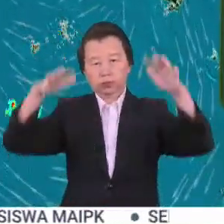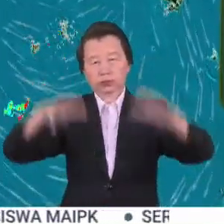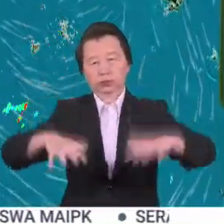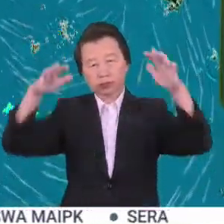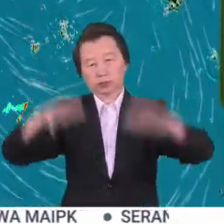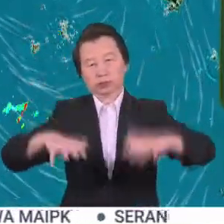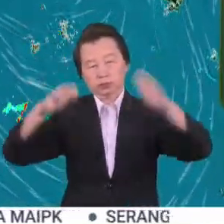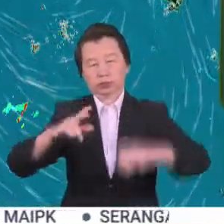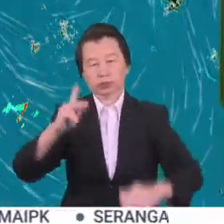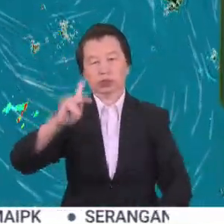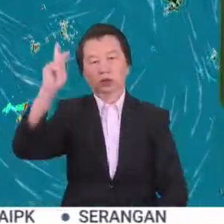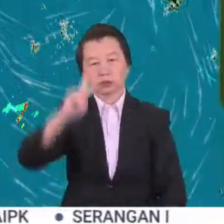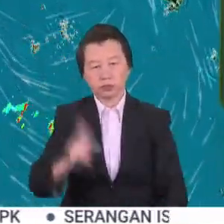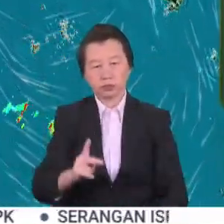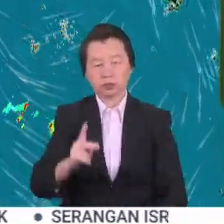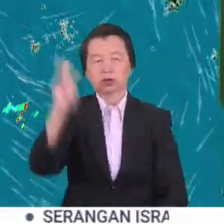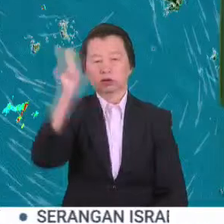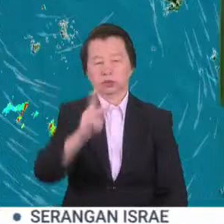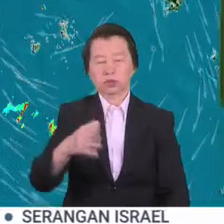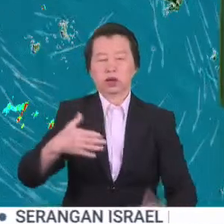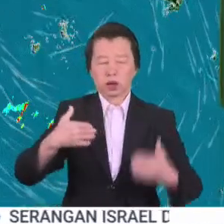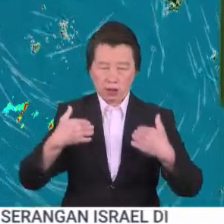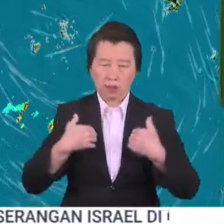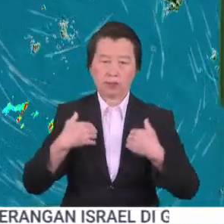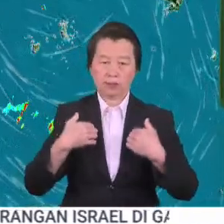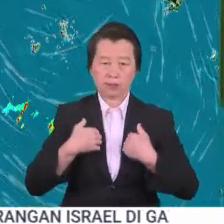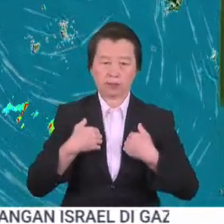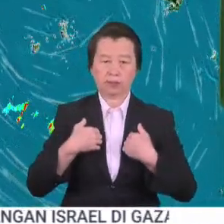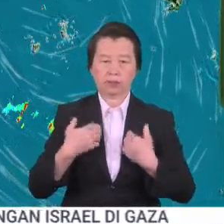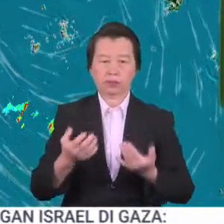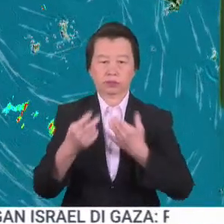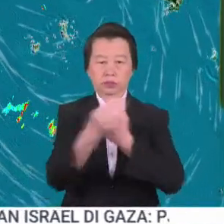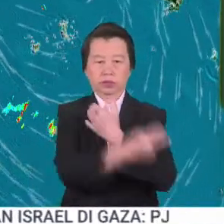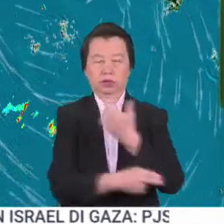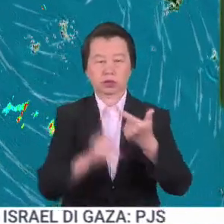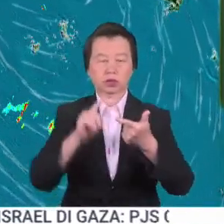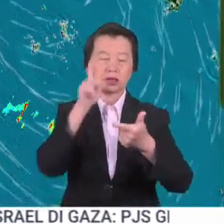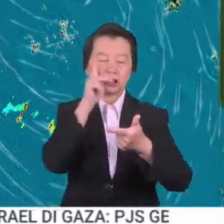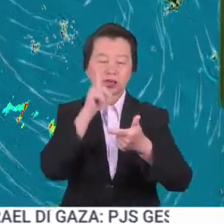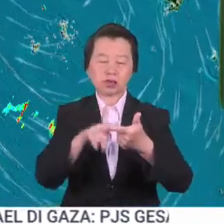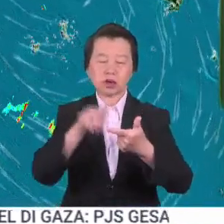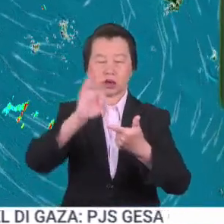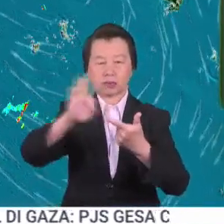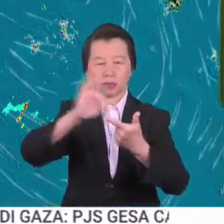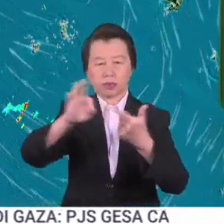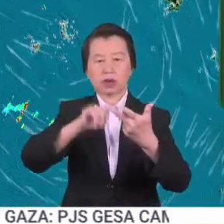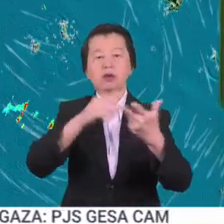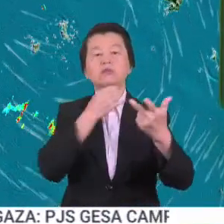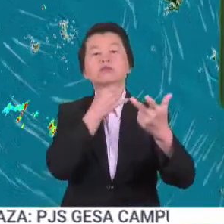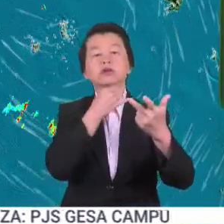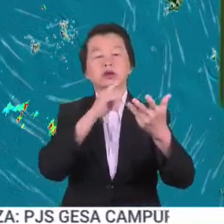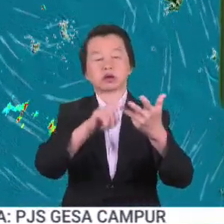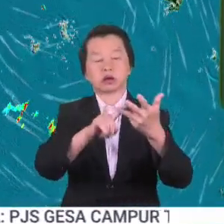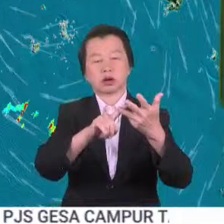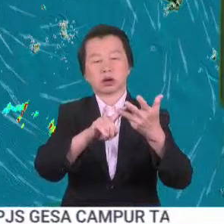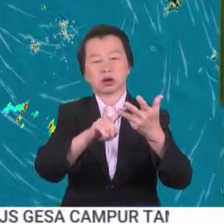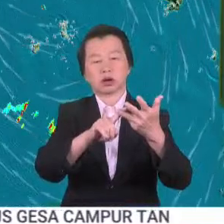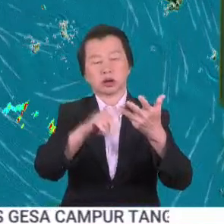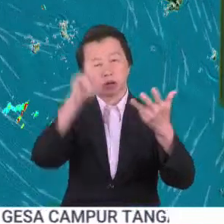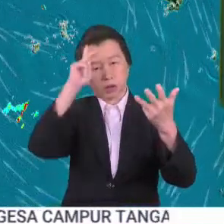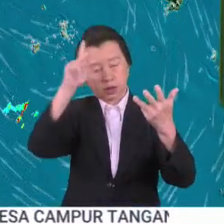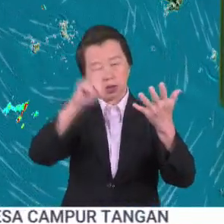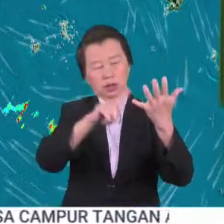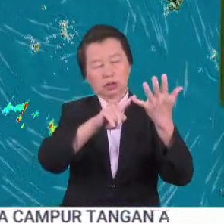hujan berserta di Baat petir kini sedang berlaku melibatkan di negeri Kedah Pulau Pinang Perak di